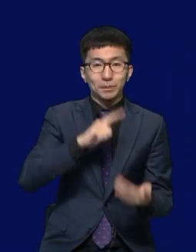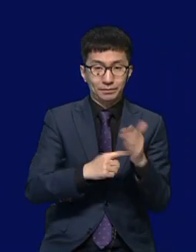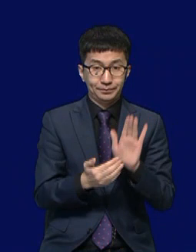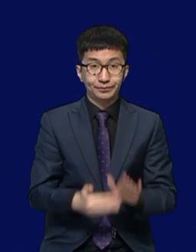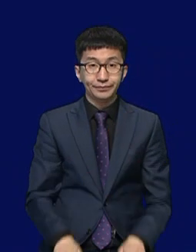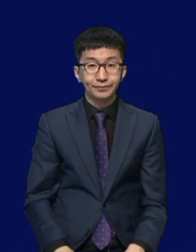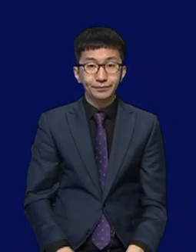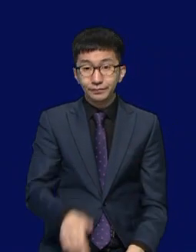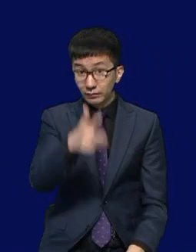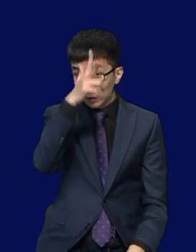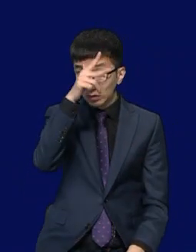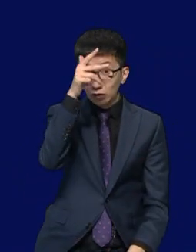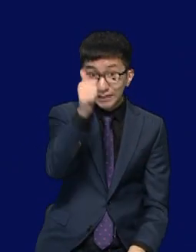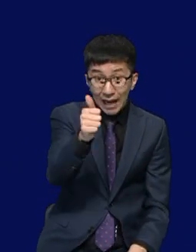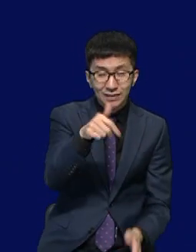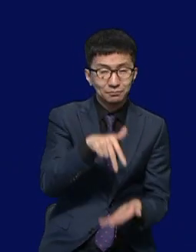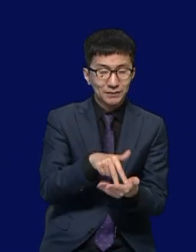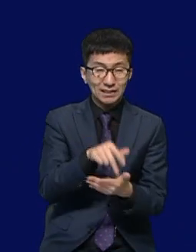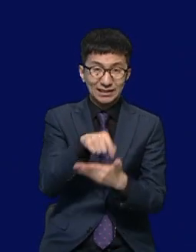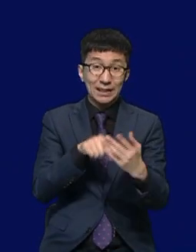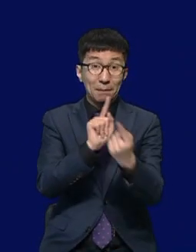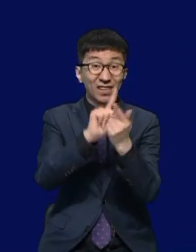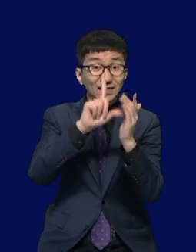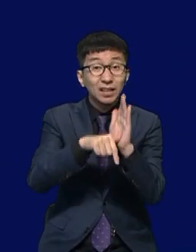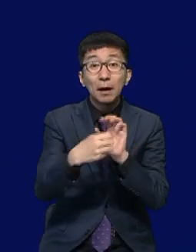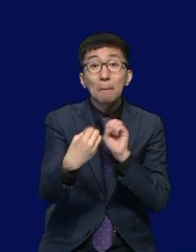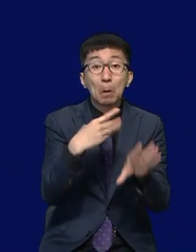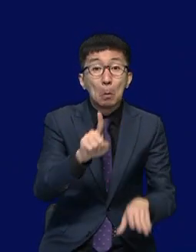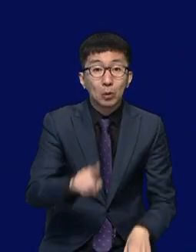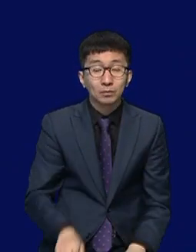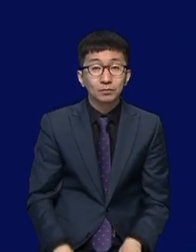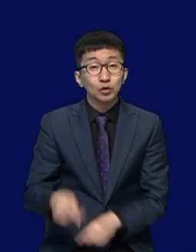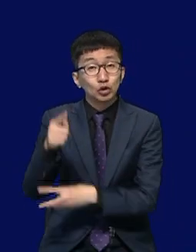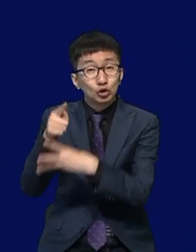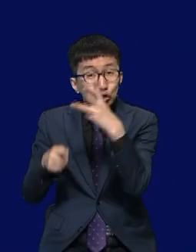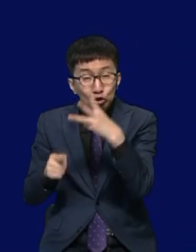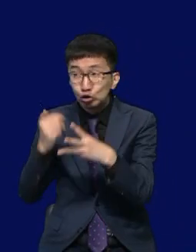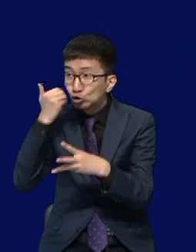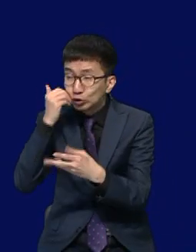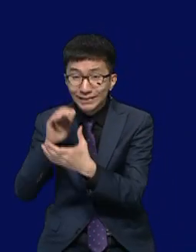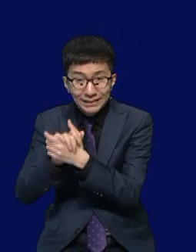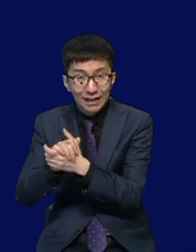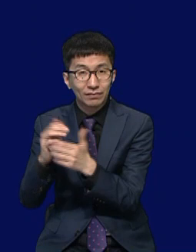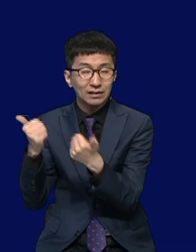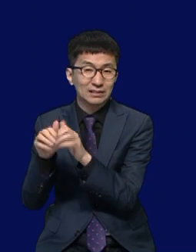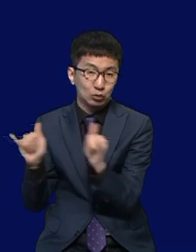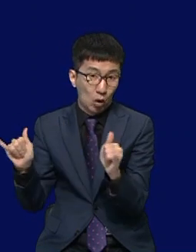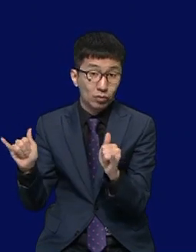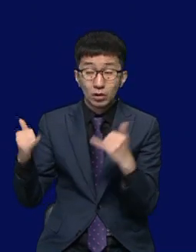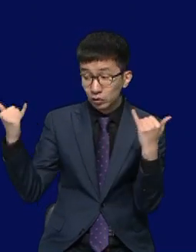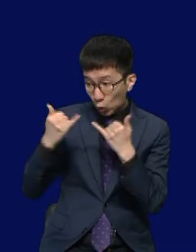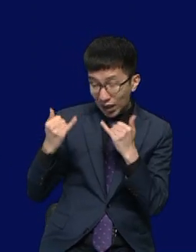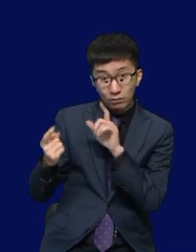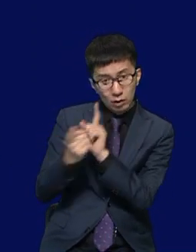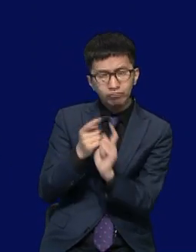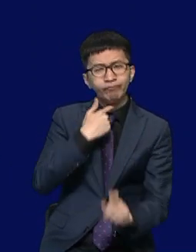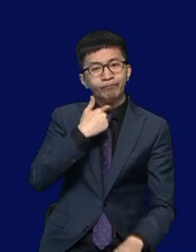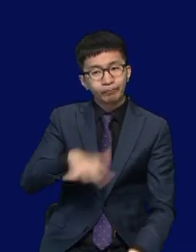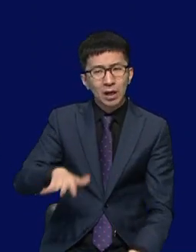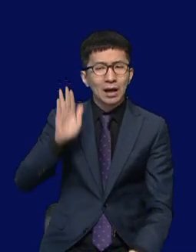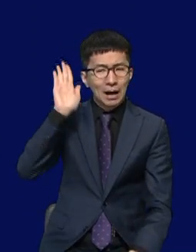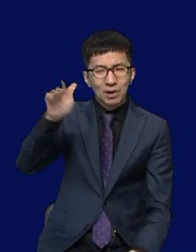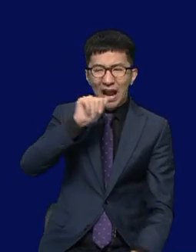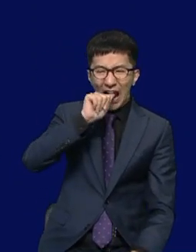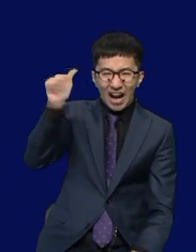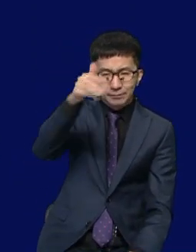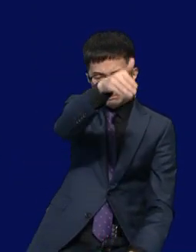김광호 서울경찰청장은 취재진을 만난 자리에서 윤핵관 의원들과 어떠한 접촉과 전화 통화도 없었고 앞으로도 그럴